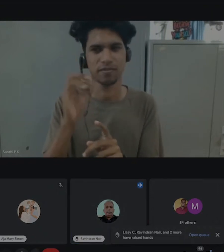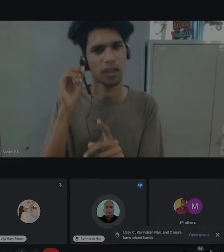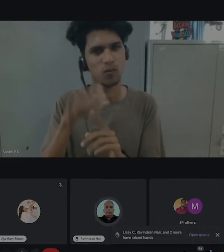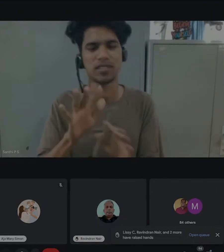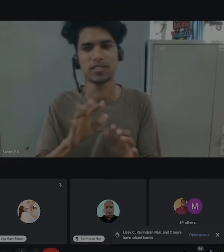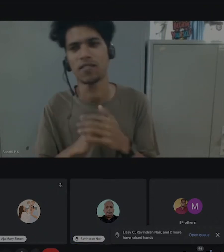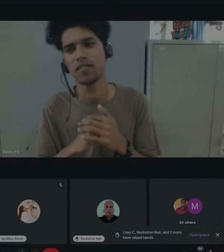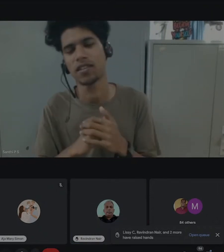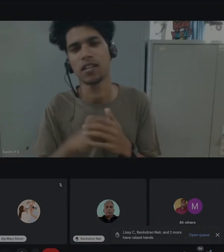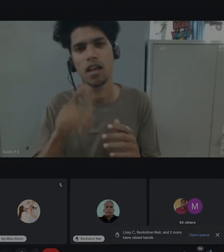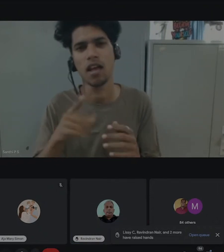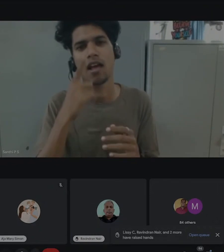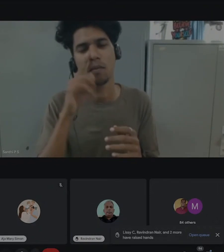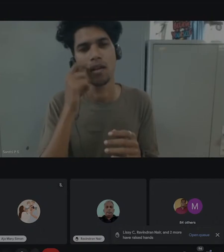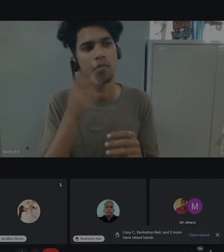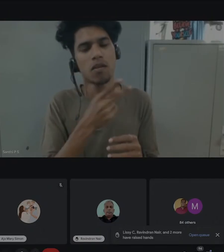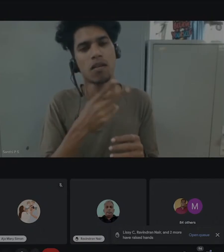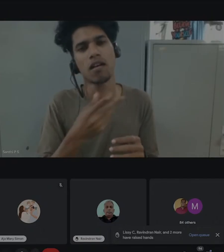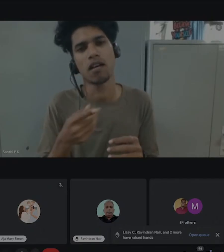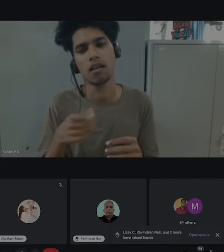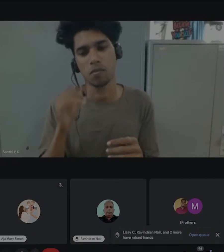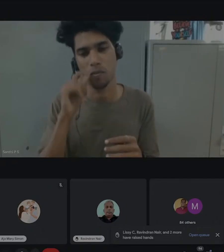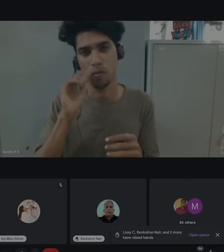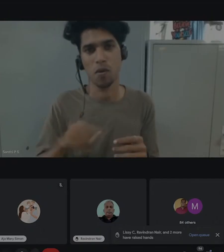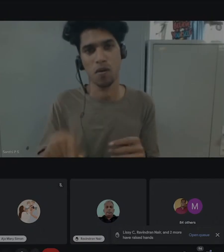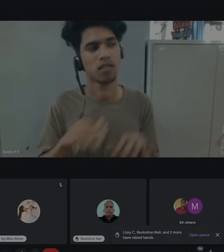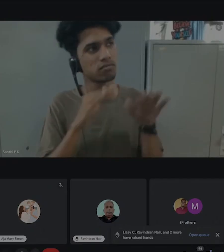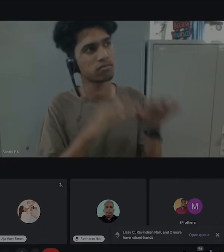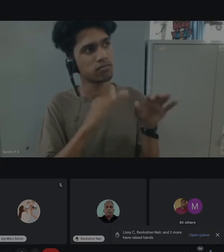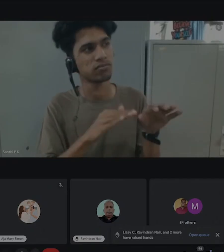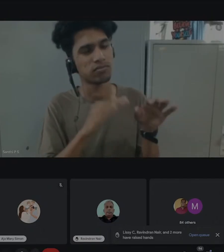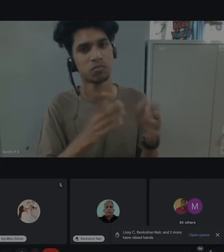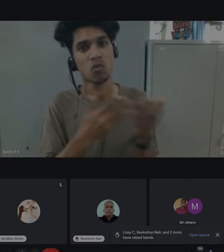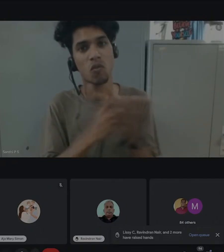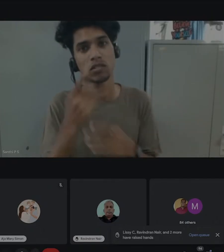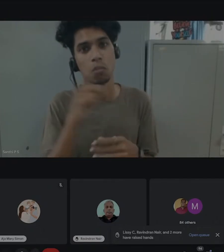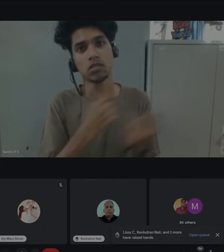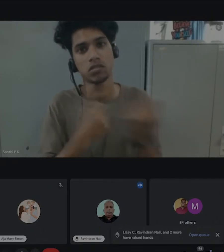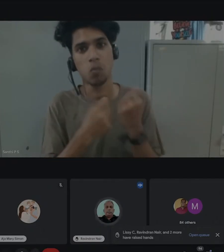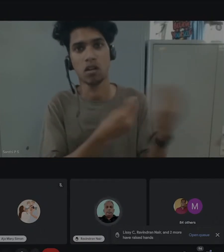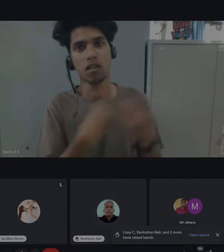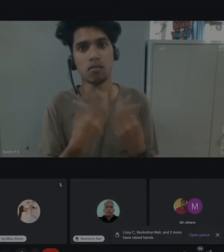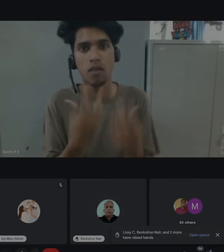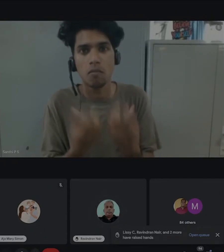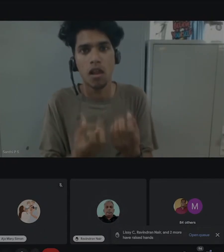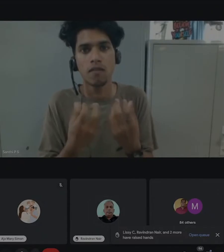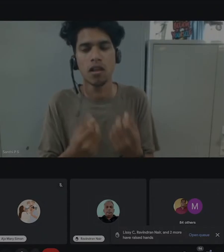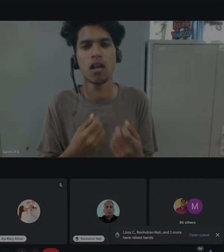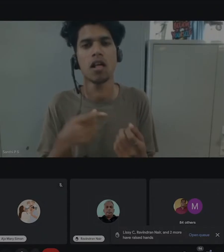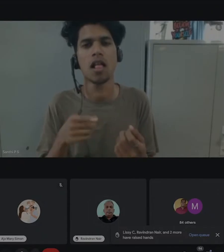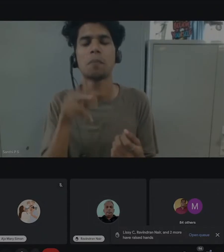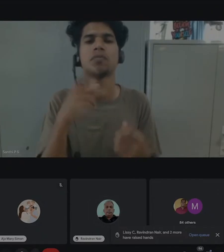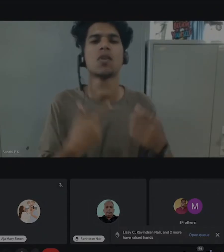അതുകൊണ്ട് പാരന്റ്സ് ഒത്തിരി അധികം ഡിപ്പെൻഡ് ചെയ്യുകയും എല്ലാത്തിനും പാരന്റ്സിന്റെ ഒരു സപ്പോർട്ട് വേണം എന്നുള്ള ഒരു ഇത് അവർക്കുണ്ട്. ഒരു കോൺഫിഡൻസ് ഇഷ്യൂ